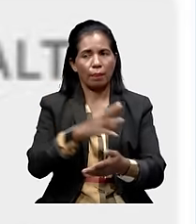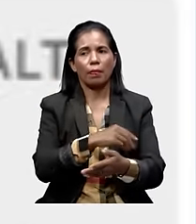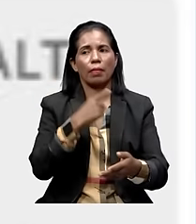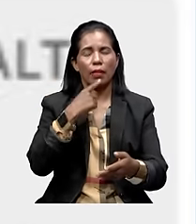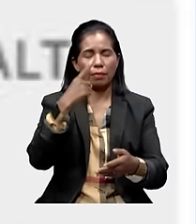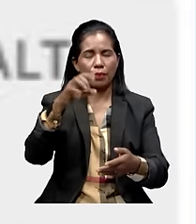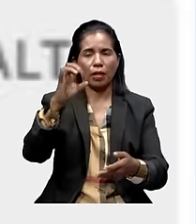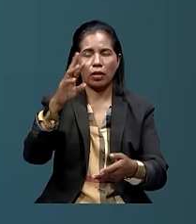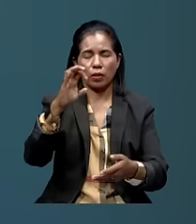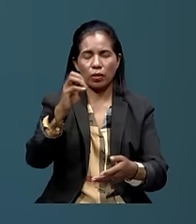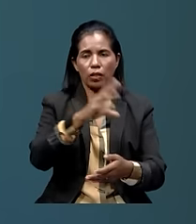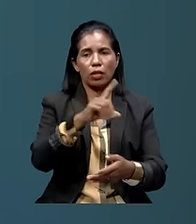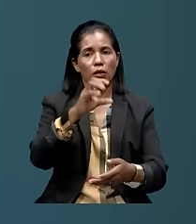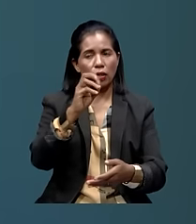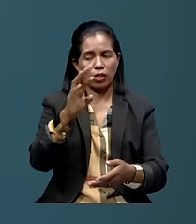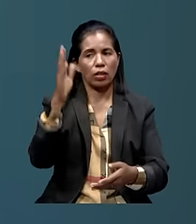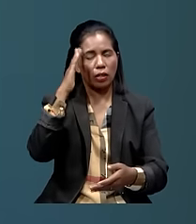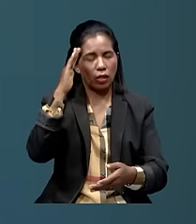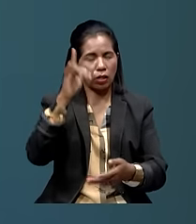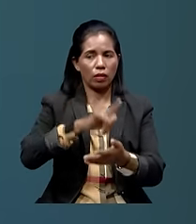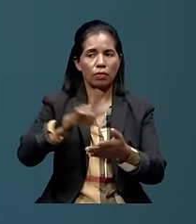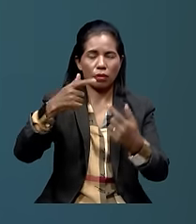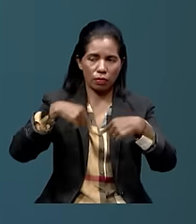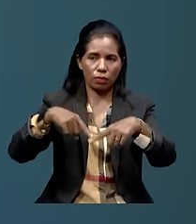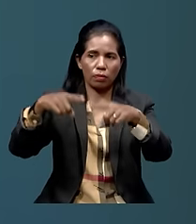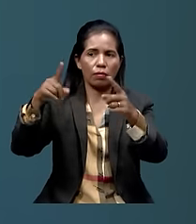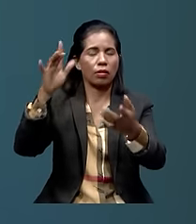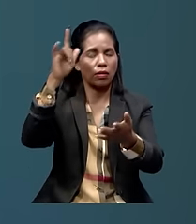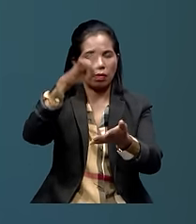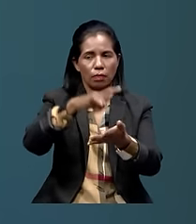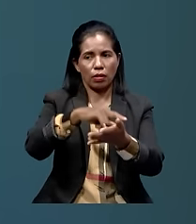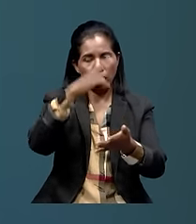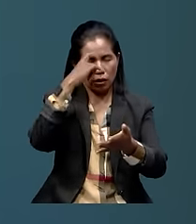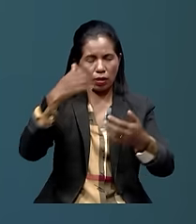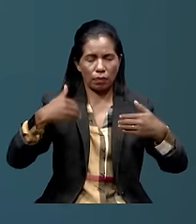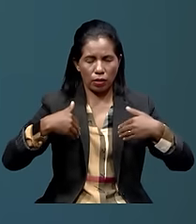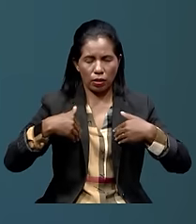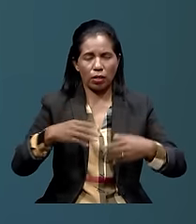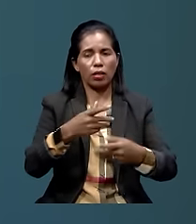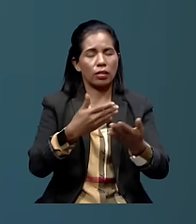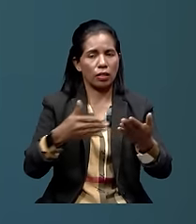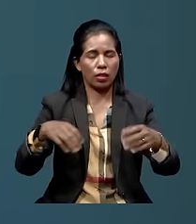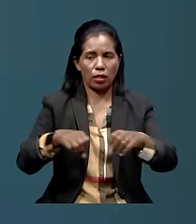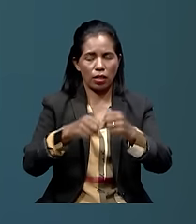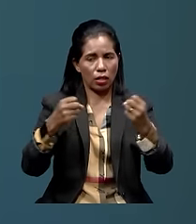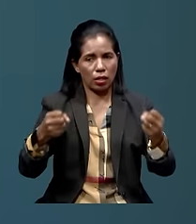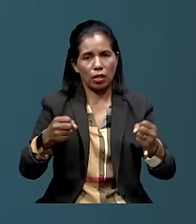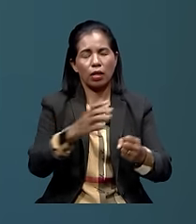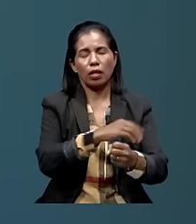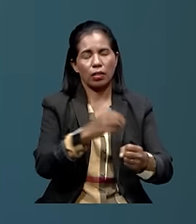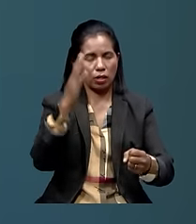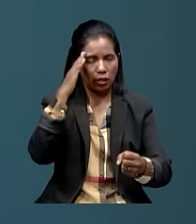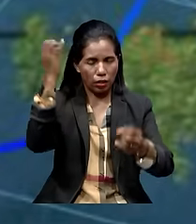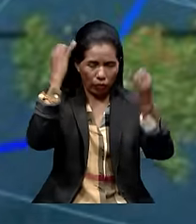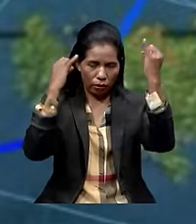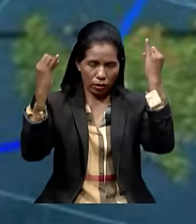avião aerodile Lorenzo Oliveira reconhece avião fila fali ba Bali, tambah ia perturbação ia sistema hidrolik, nia discorda